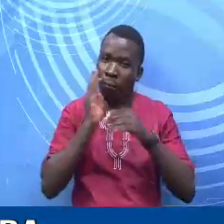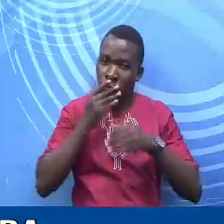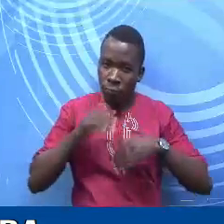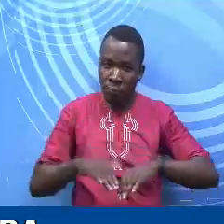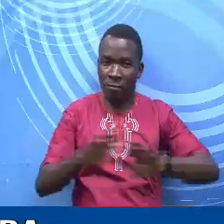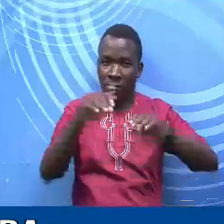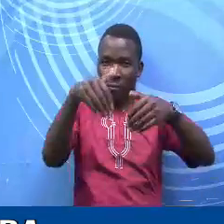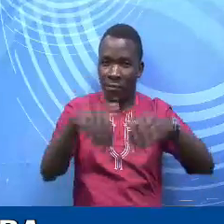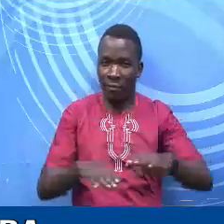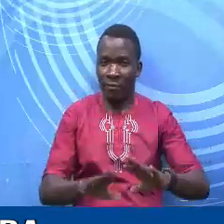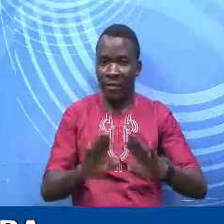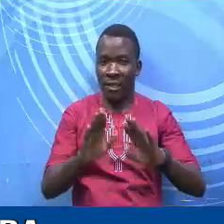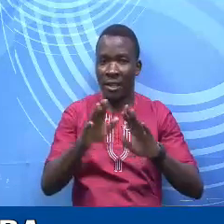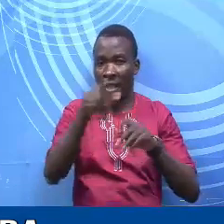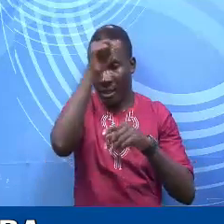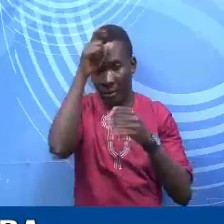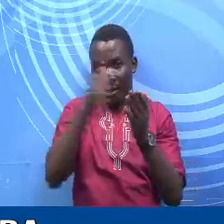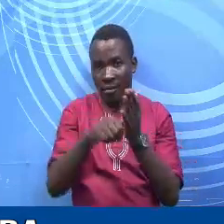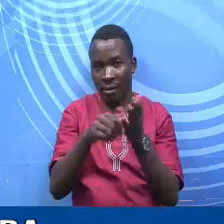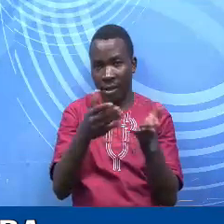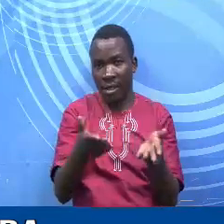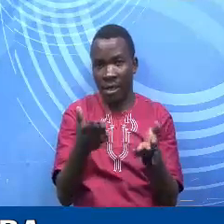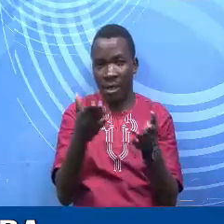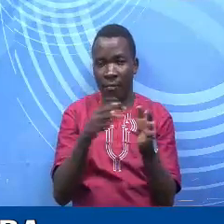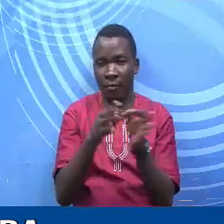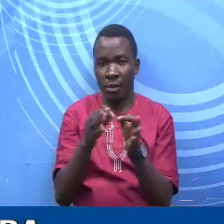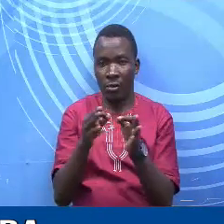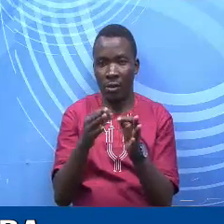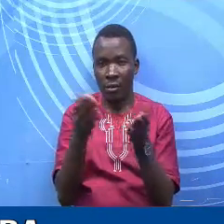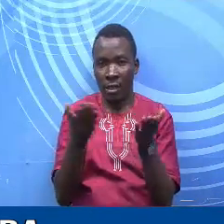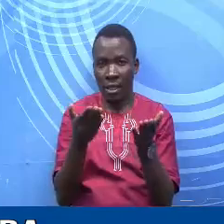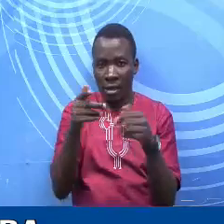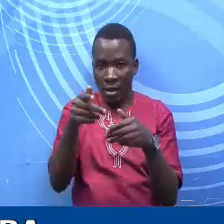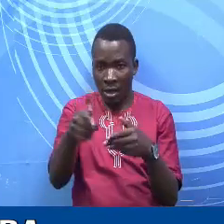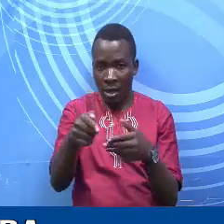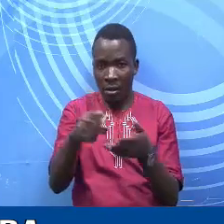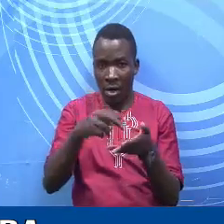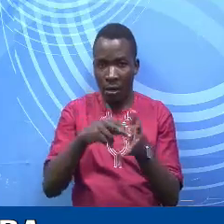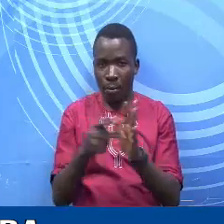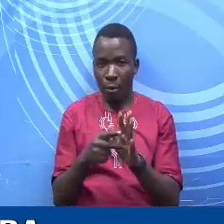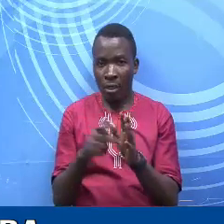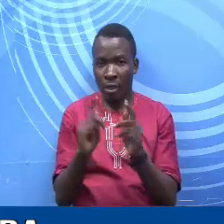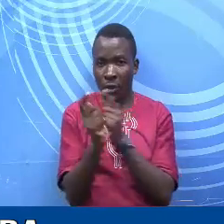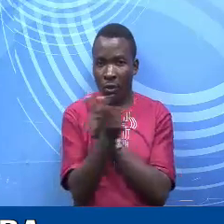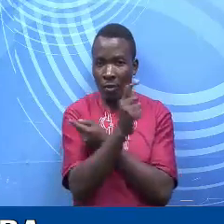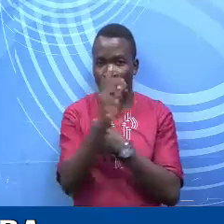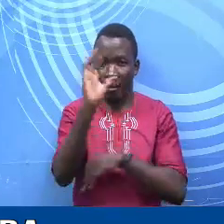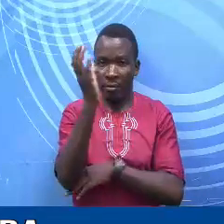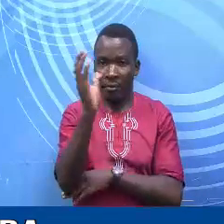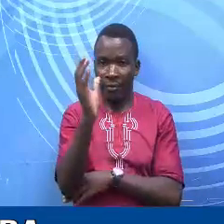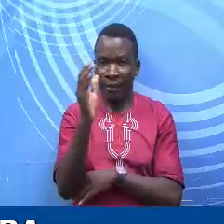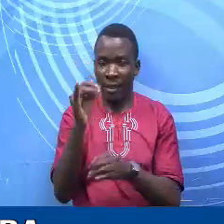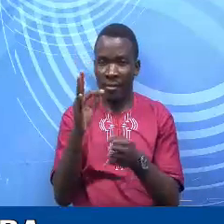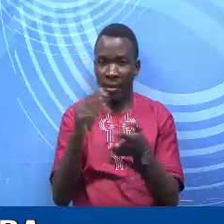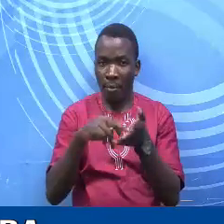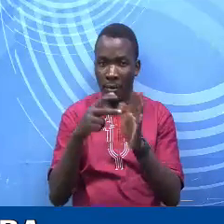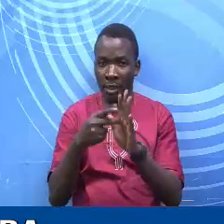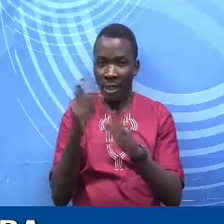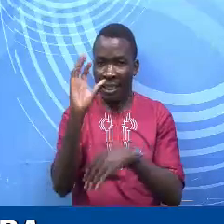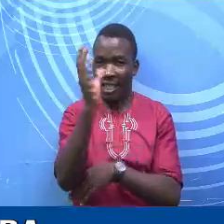buhe buryo hagamijwe iki? Ubanga hano hari umushinga wo gusazura amashyamba, ubanga umushinga uko buteye, ubanga ni ishyamba